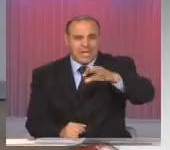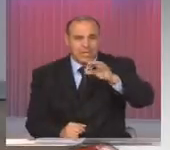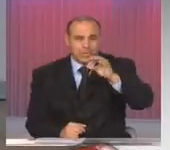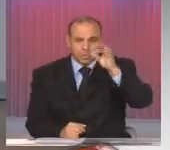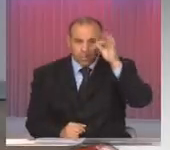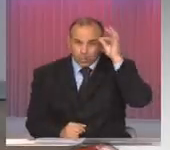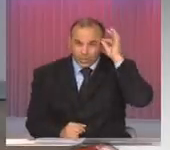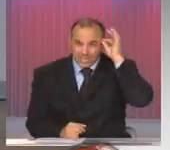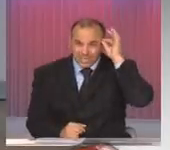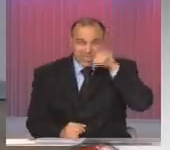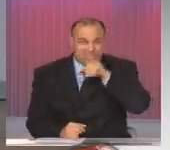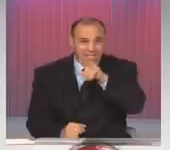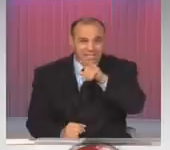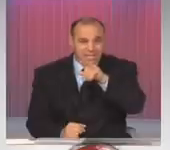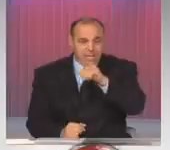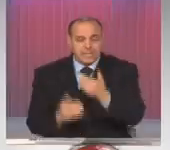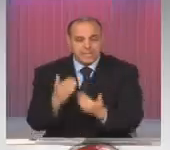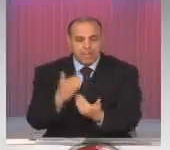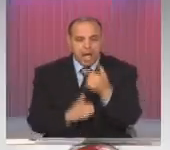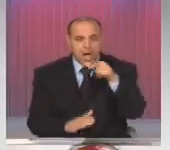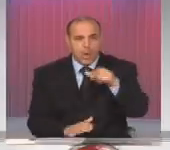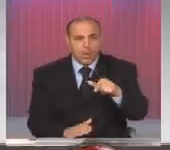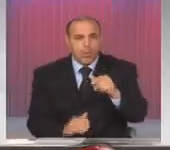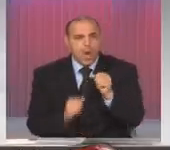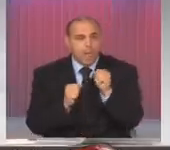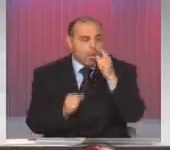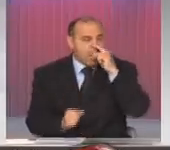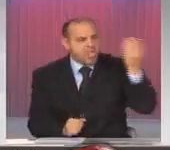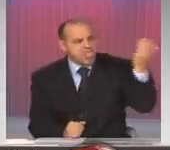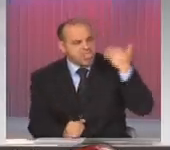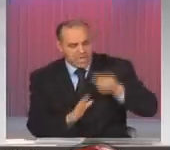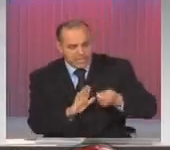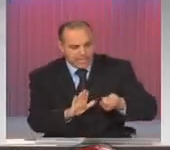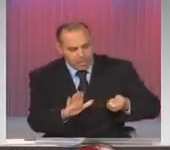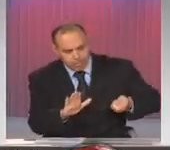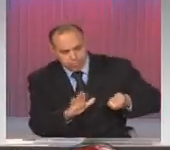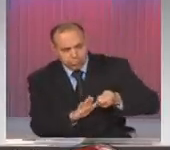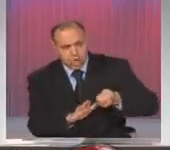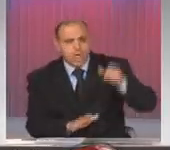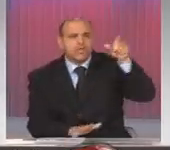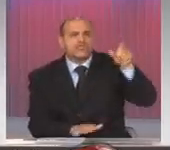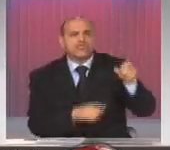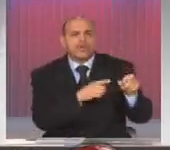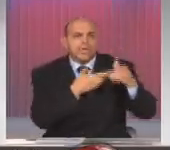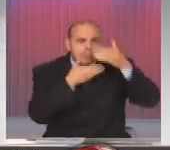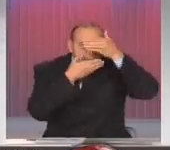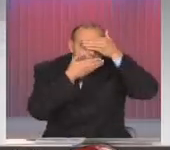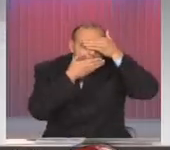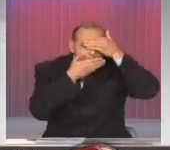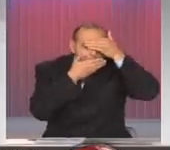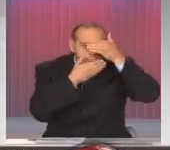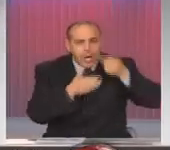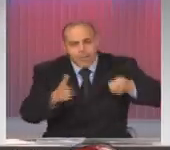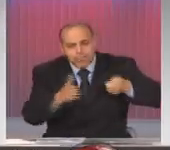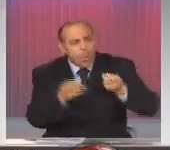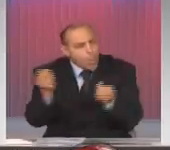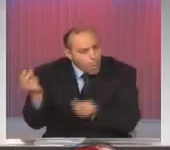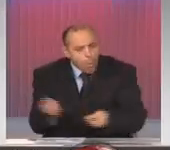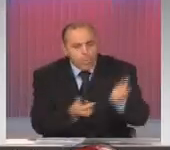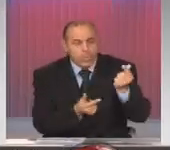لولاية تونس تعرض صباح اليوم إلى محاولة اعتداء بسكين من قبل شخص ملثم لاذ إثرها